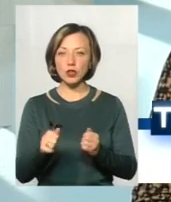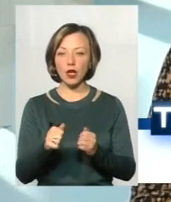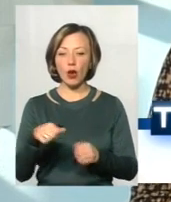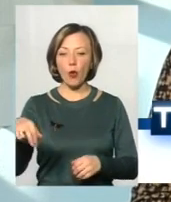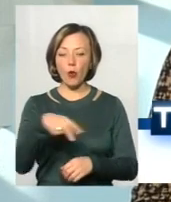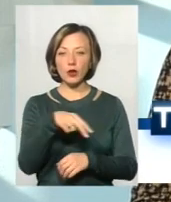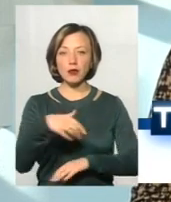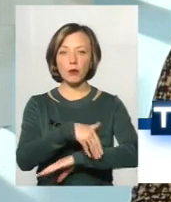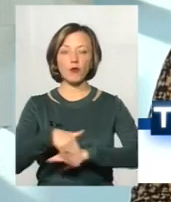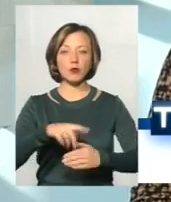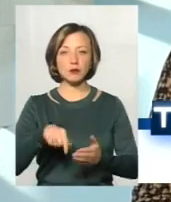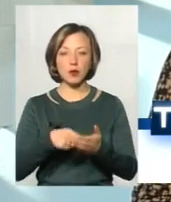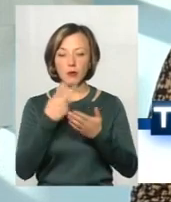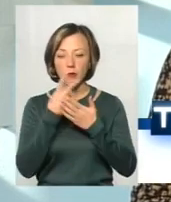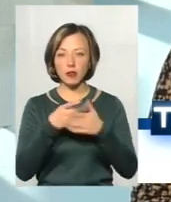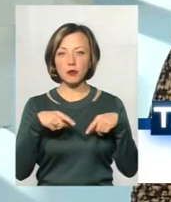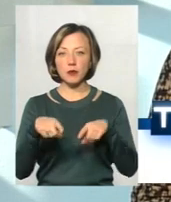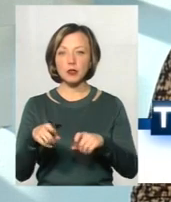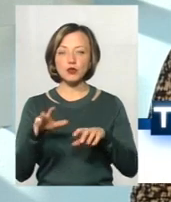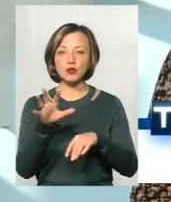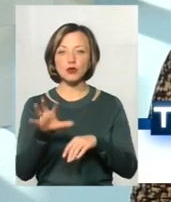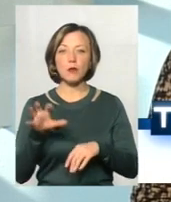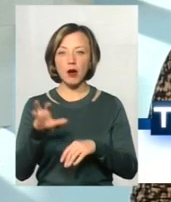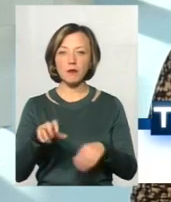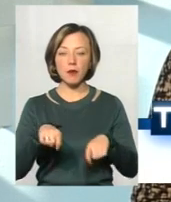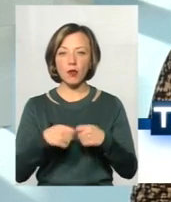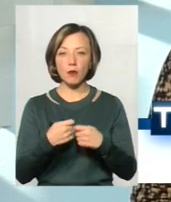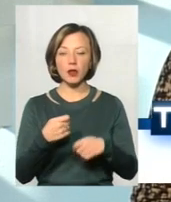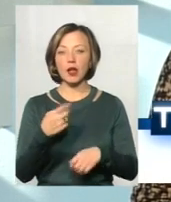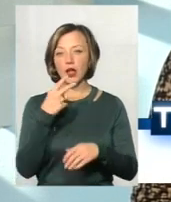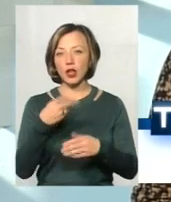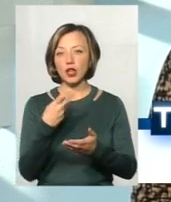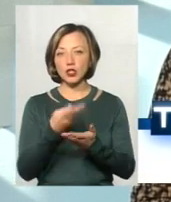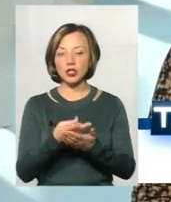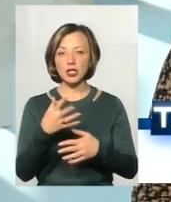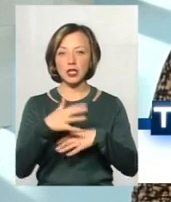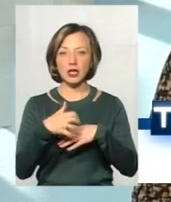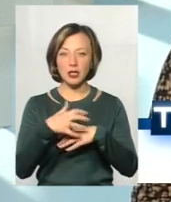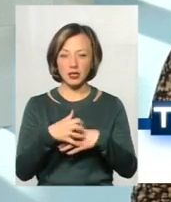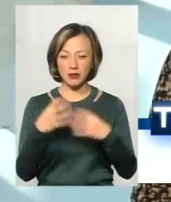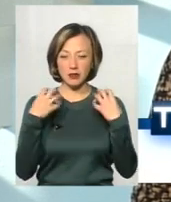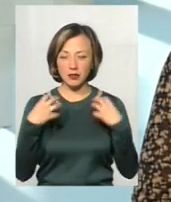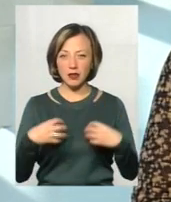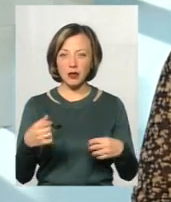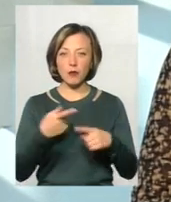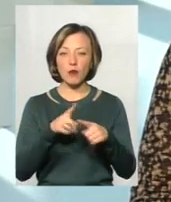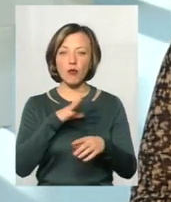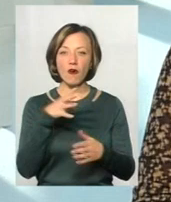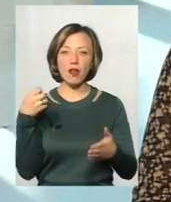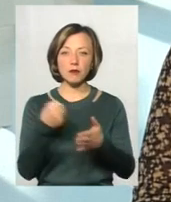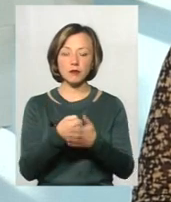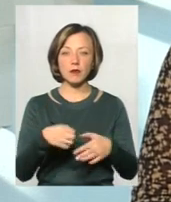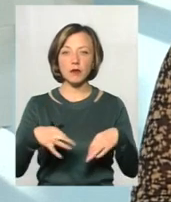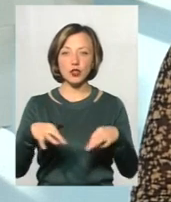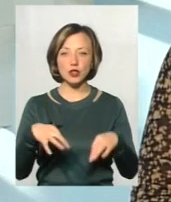міста, бачить, побігла собака з закривавленою лапкою, з переломаною, лежить кіт в лишаях, лежить тваринка збита машиною. І